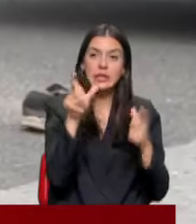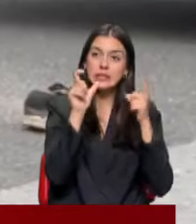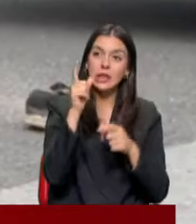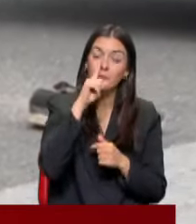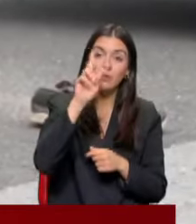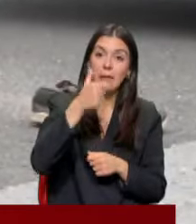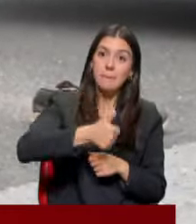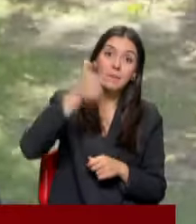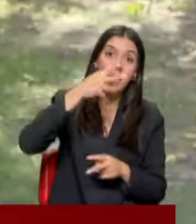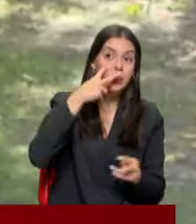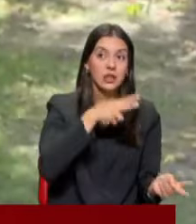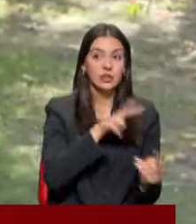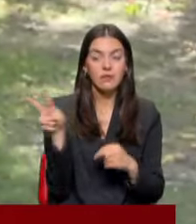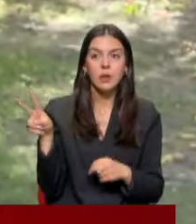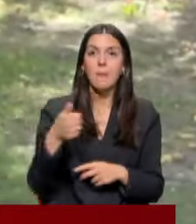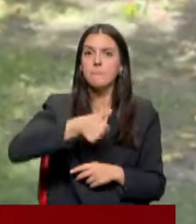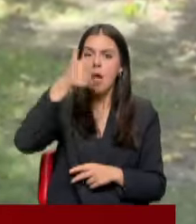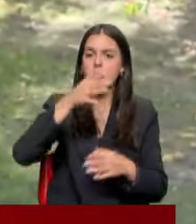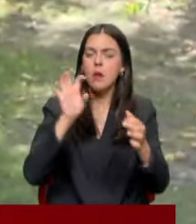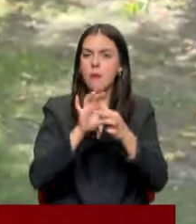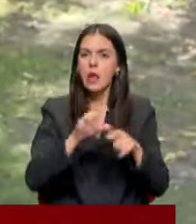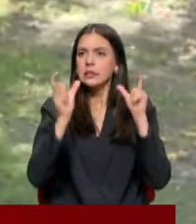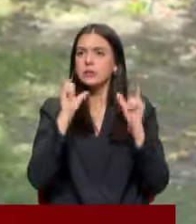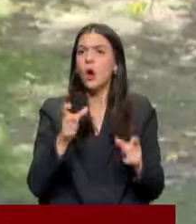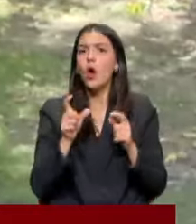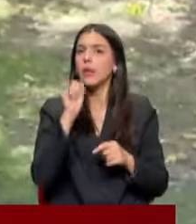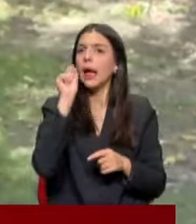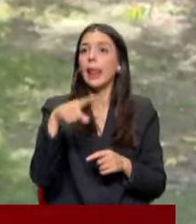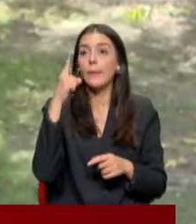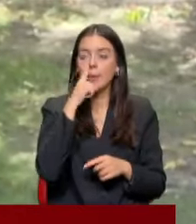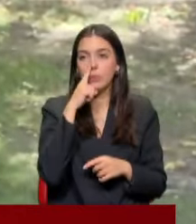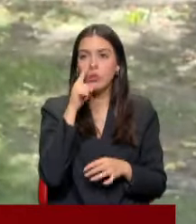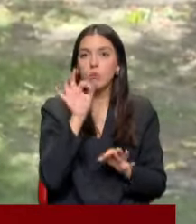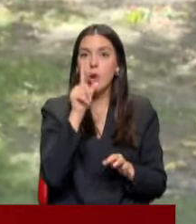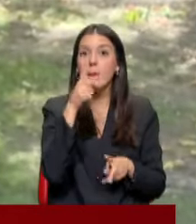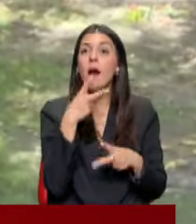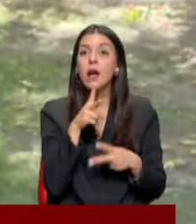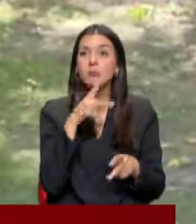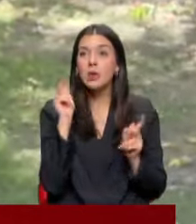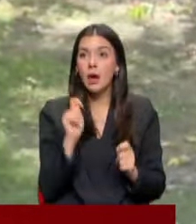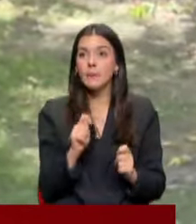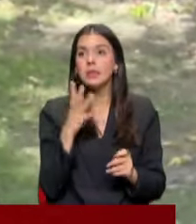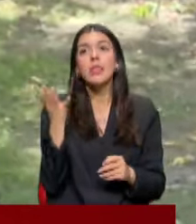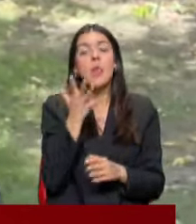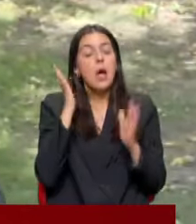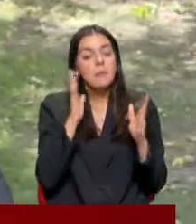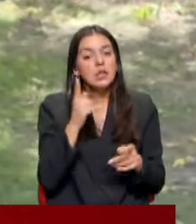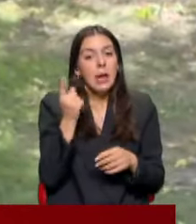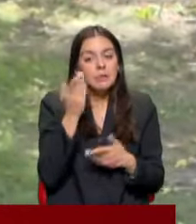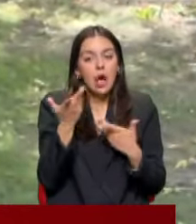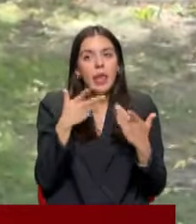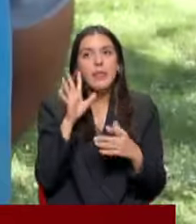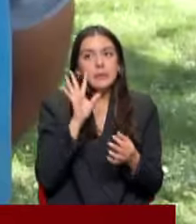ve bakanlığa çevirdiler. Bakanlığa bağlı SGK il müdürünün böyle bir açıklama yapması daha başka bir şeyi